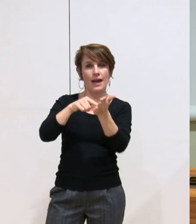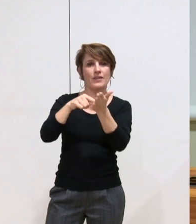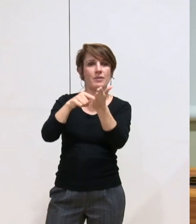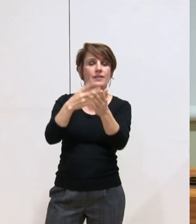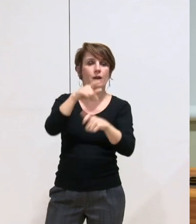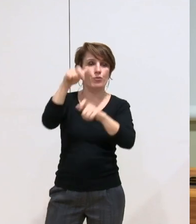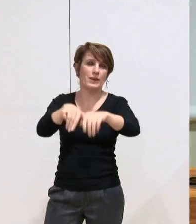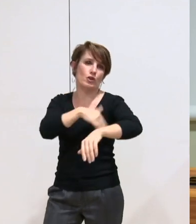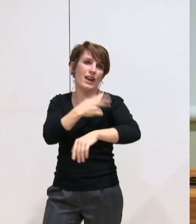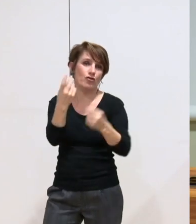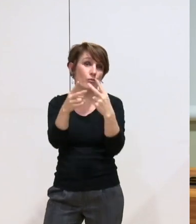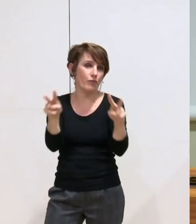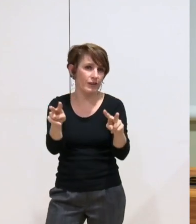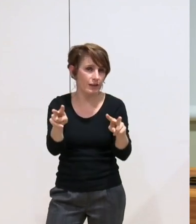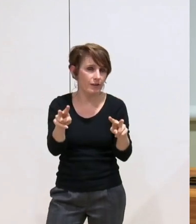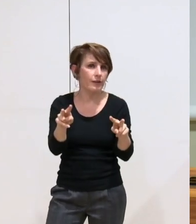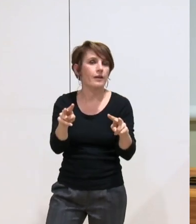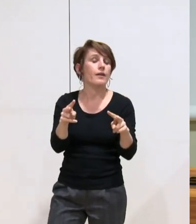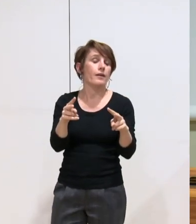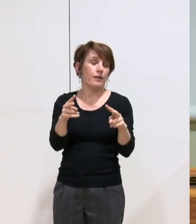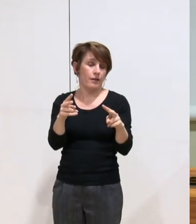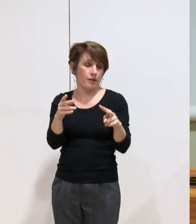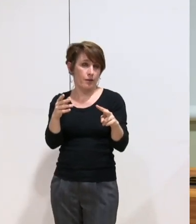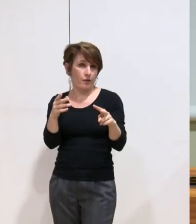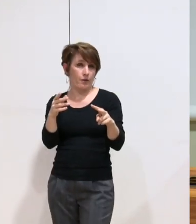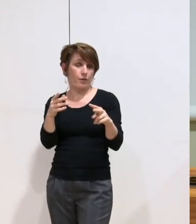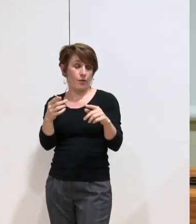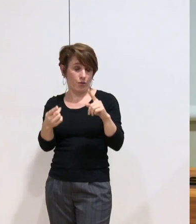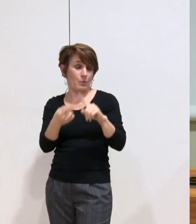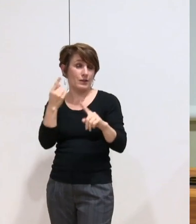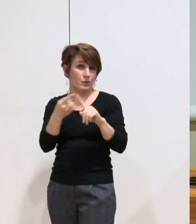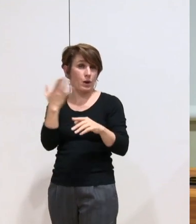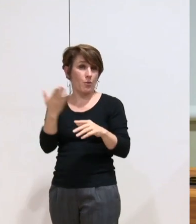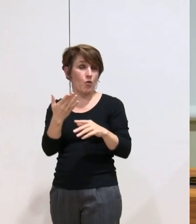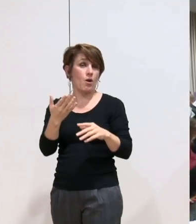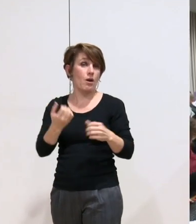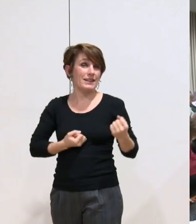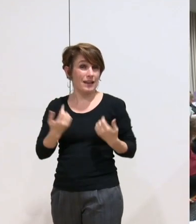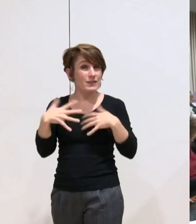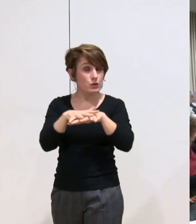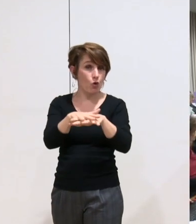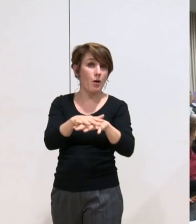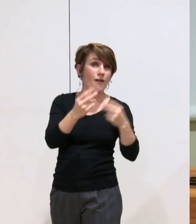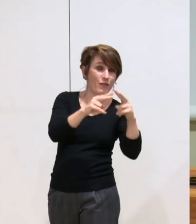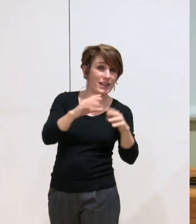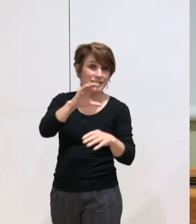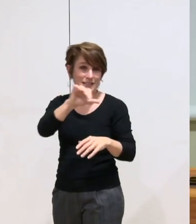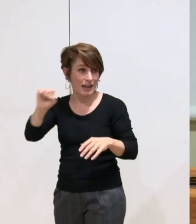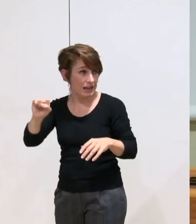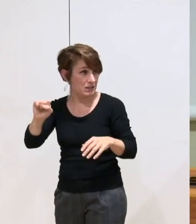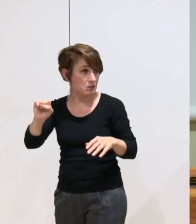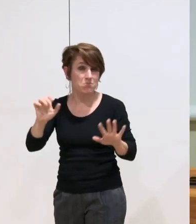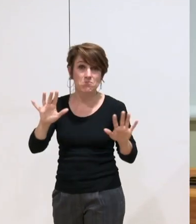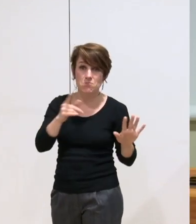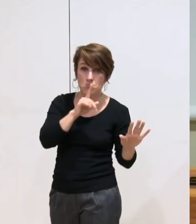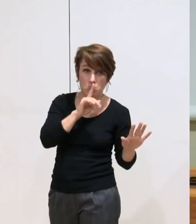des modifications liées notamment au service commun ville-CCAS. Y a-t-il des remarques ? Non, je la mets aux voix. Qui